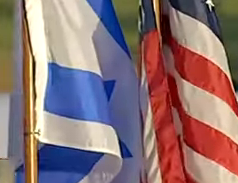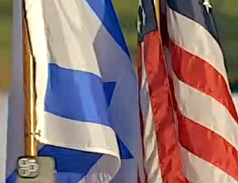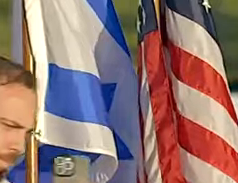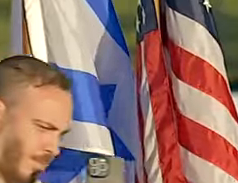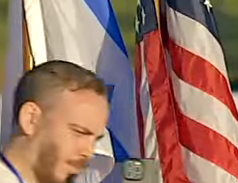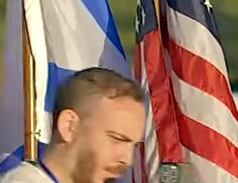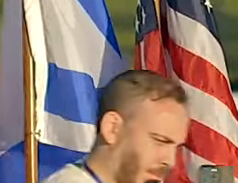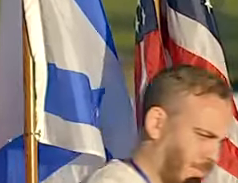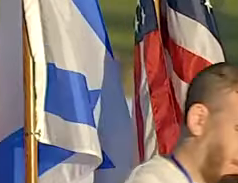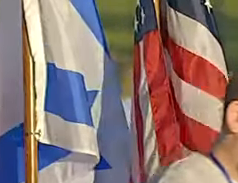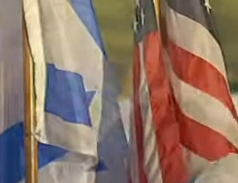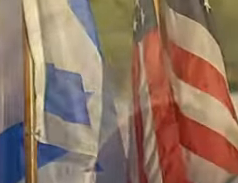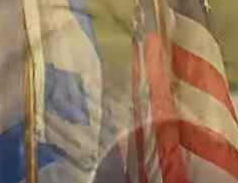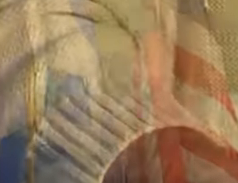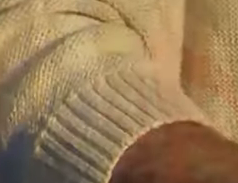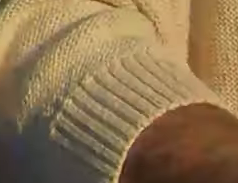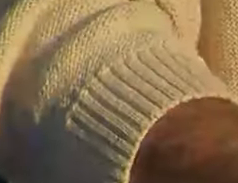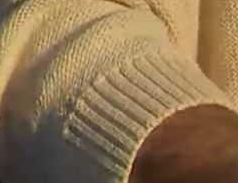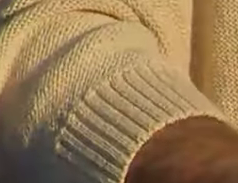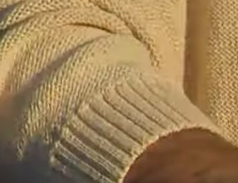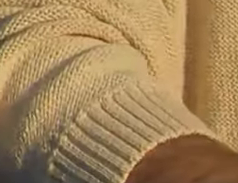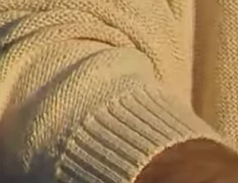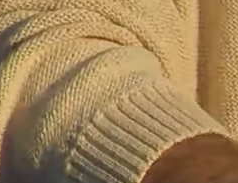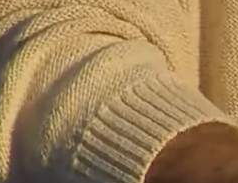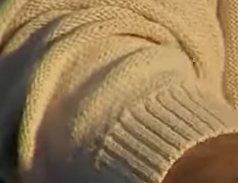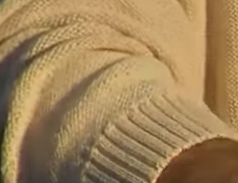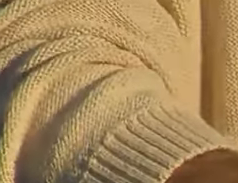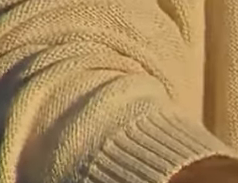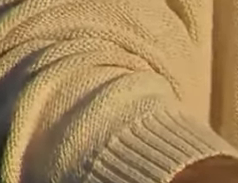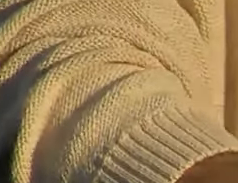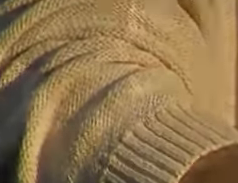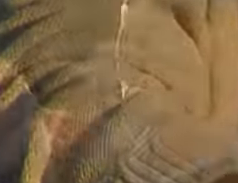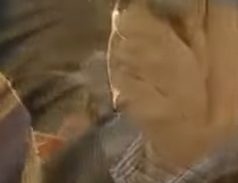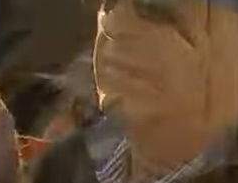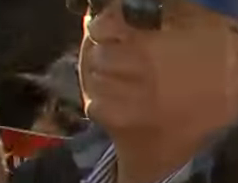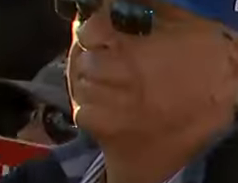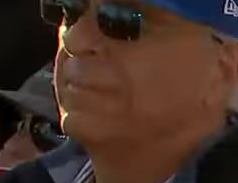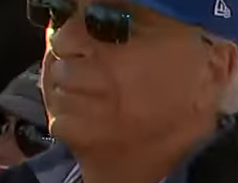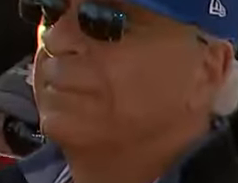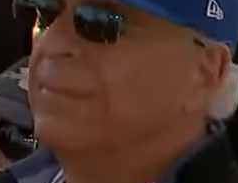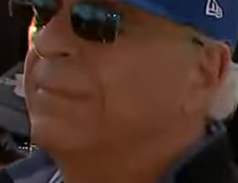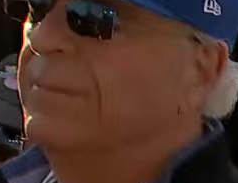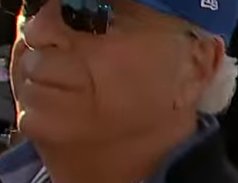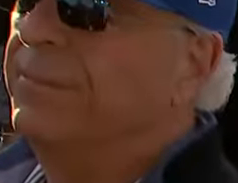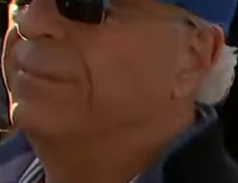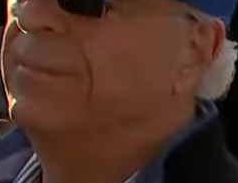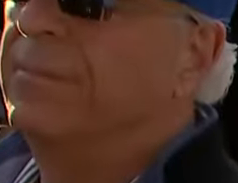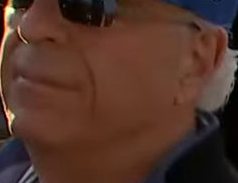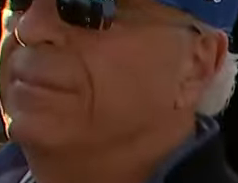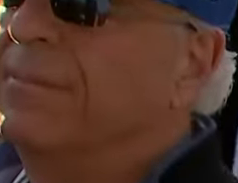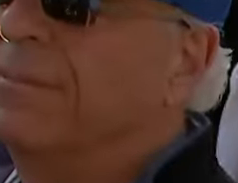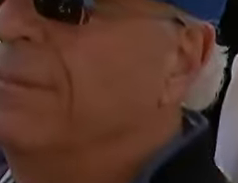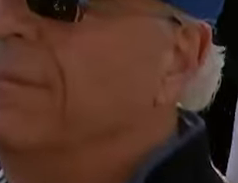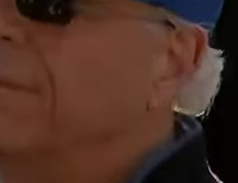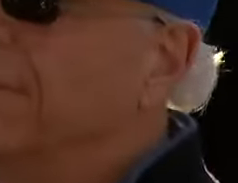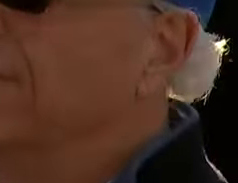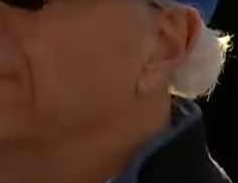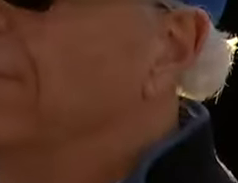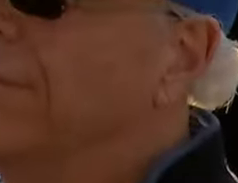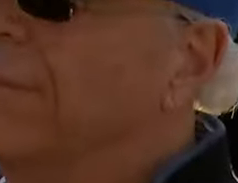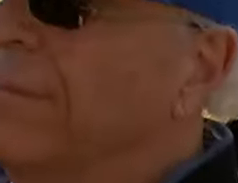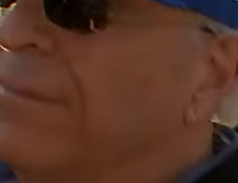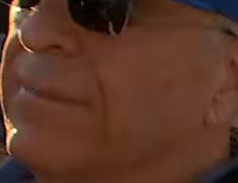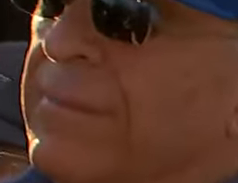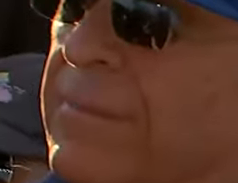הכל, ורק אתה מבין איך לגשת ללב שלי, לשקר